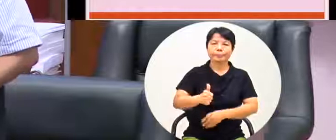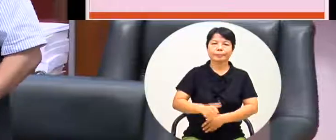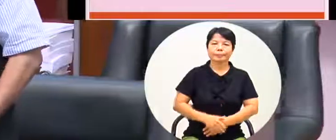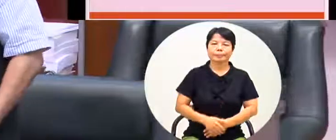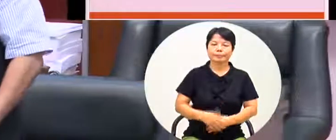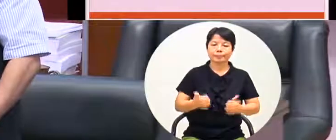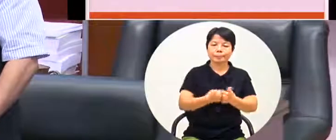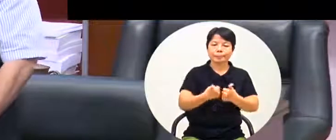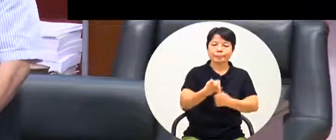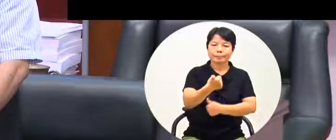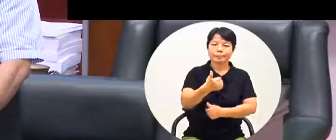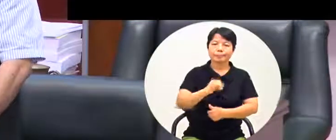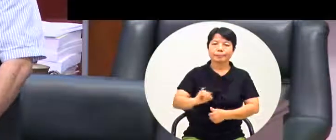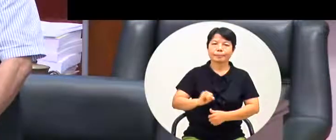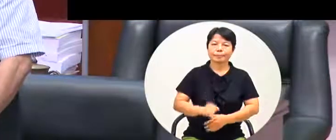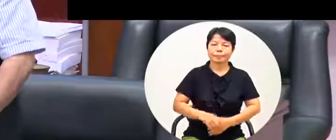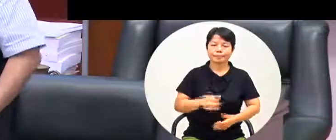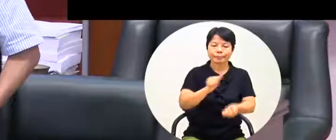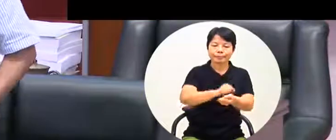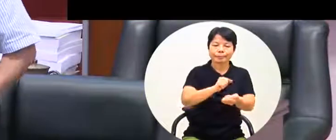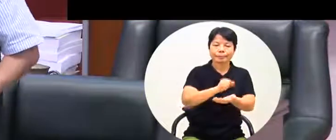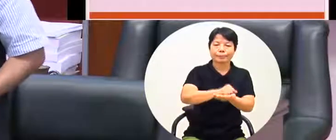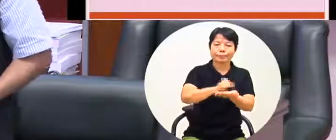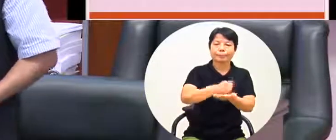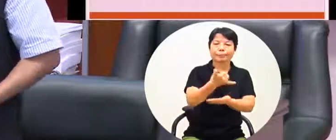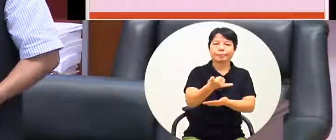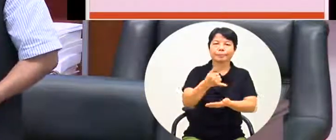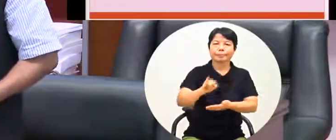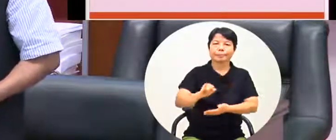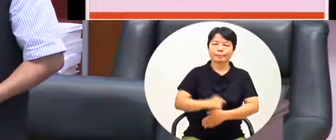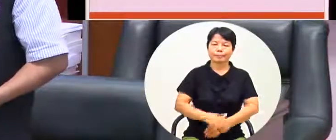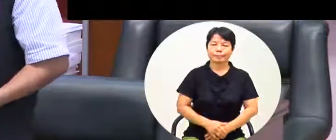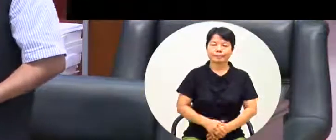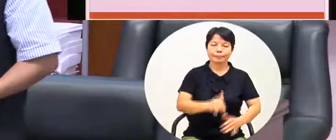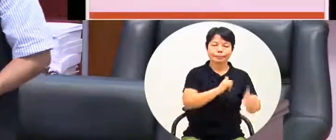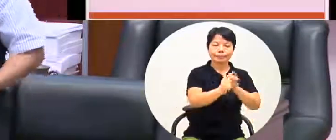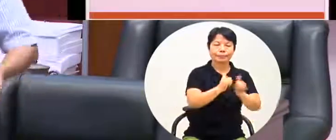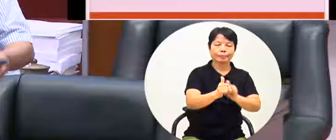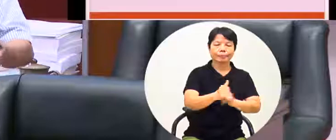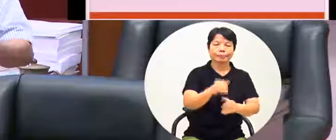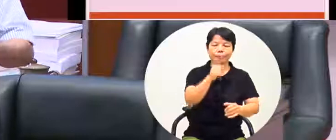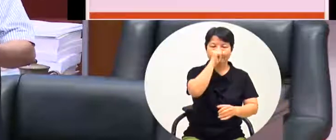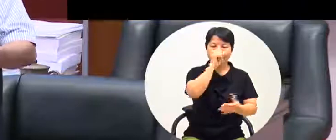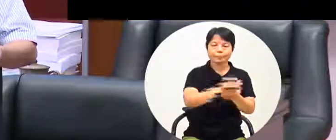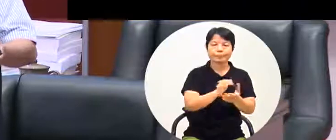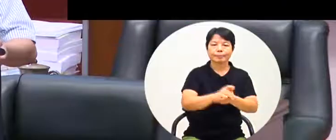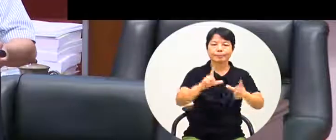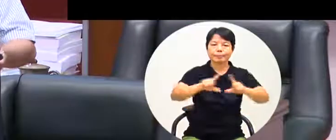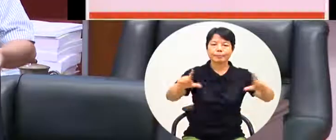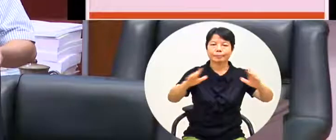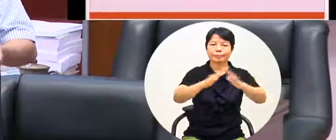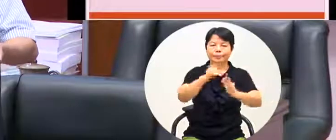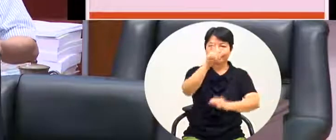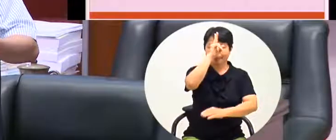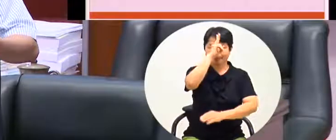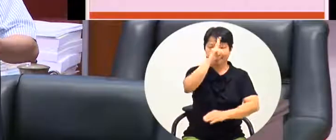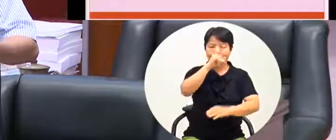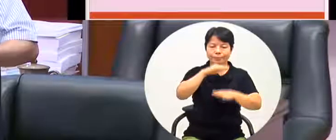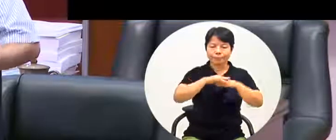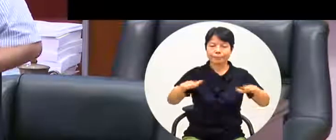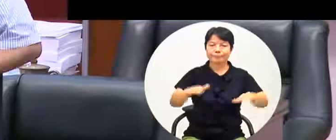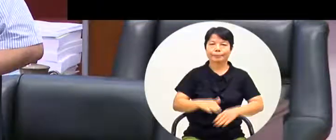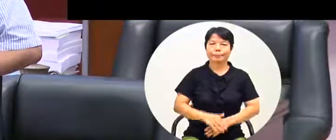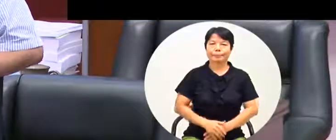记者，咱呢用心是大好朋友哈，大家午安哈。首先针对